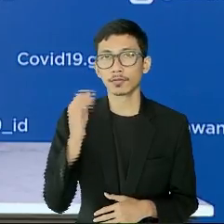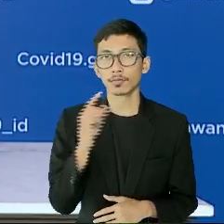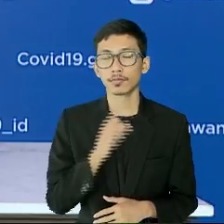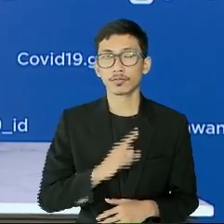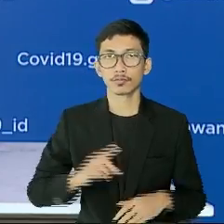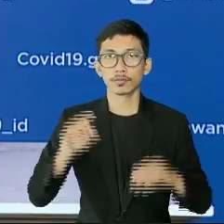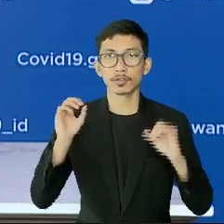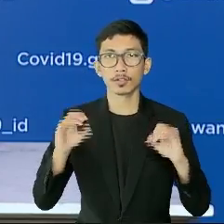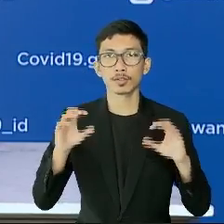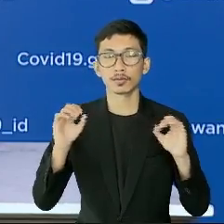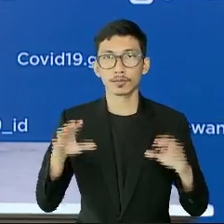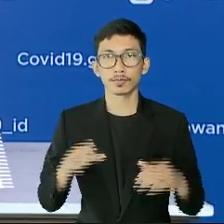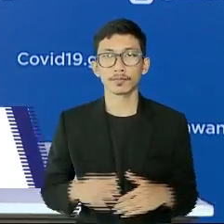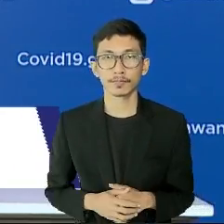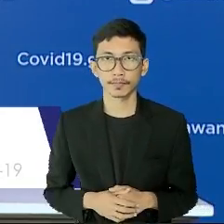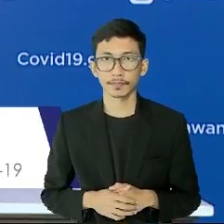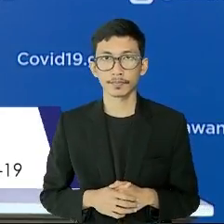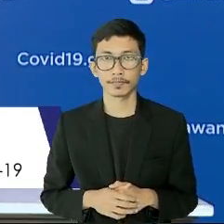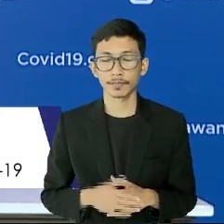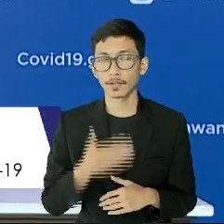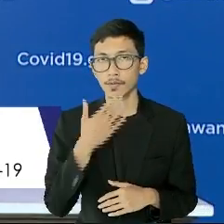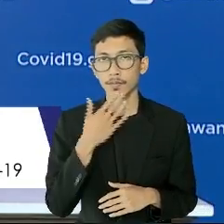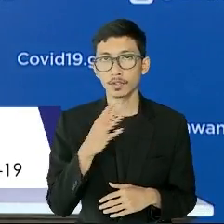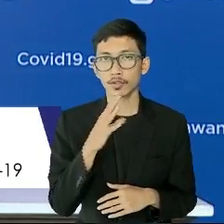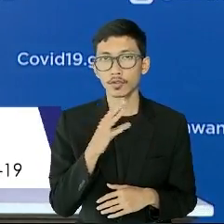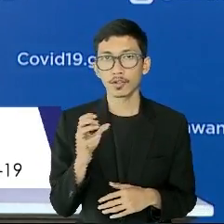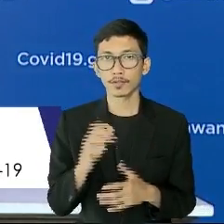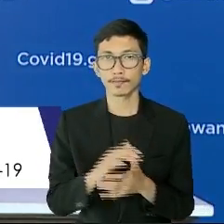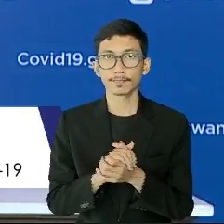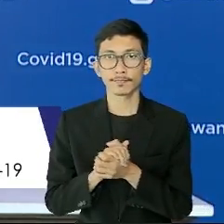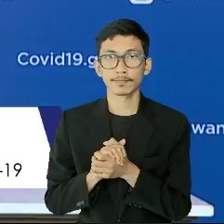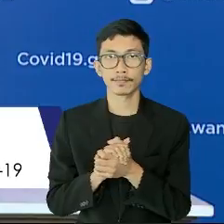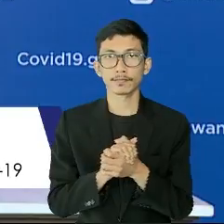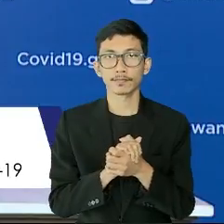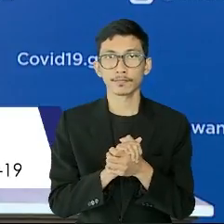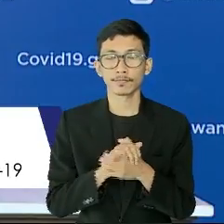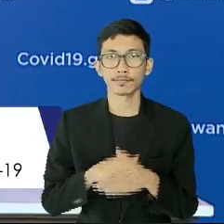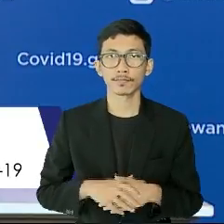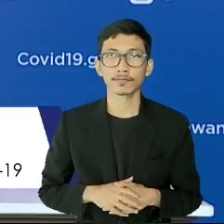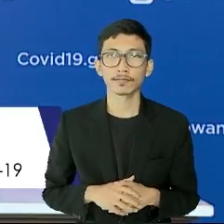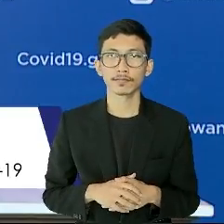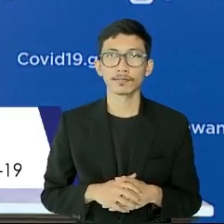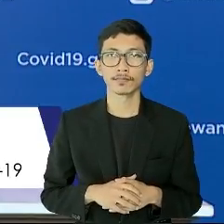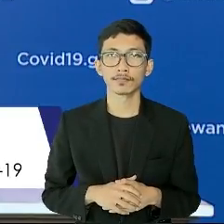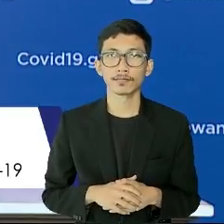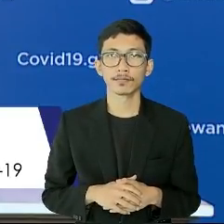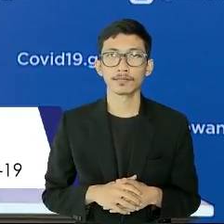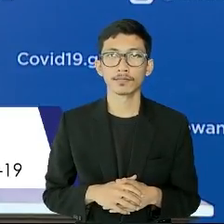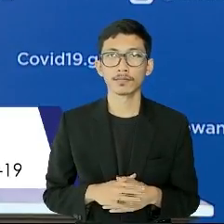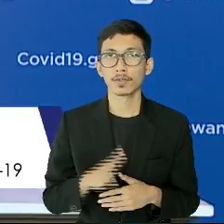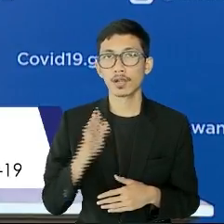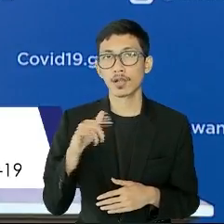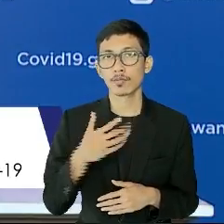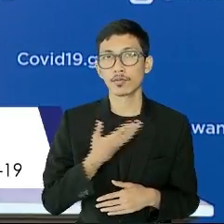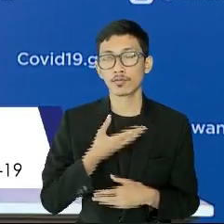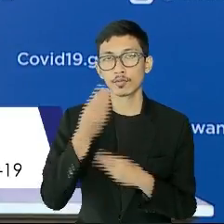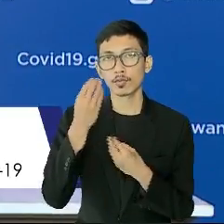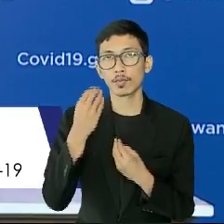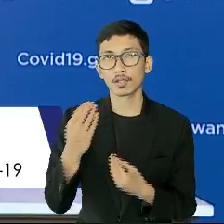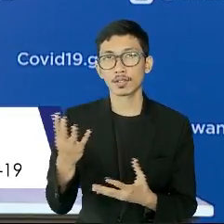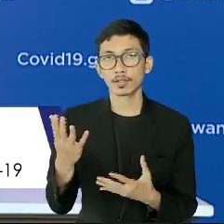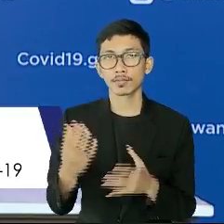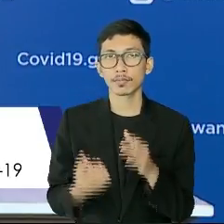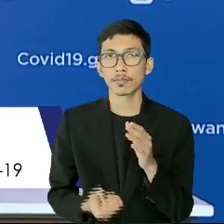Assalamualaikum warahmatullahi wabarakatuh. Selamat sore, salam sejahtera untuk kita semuanya. Hari ini, saya akan menyampaikan